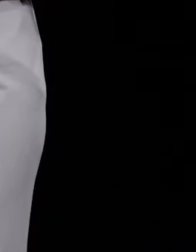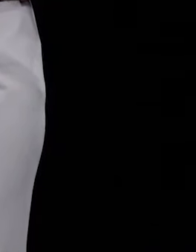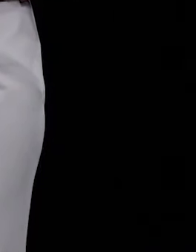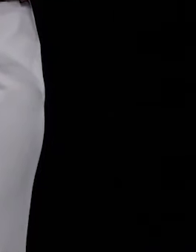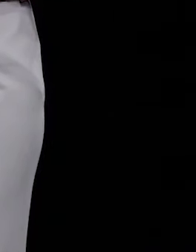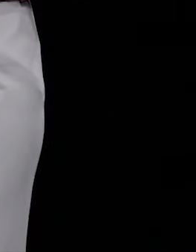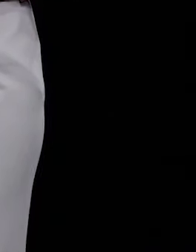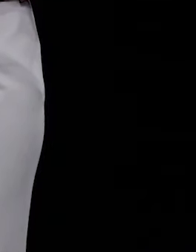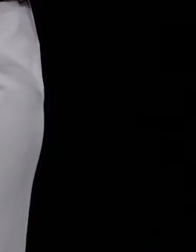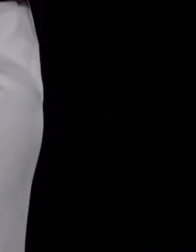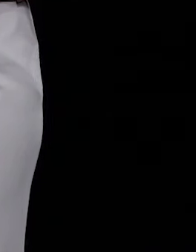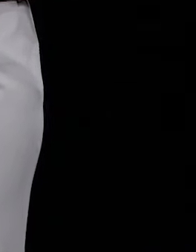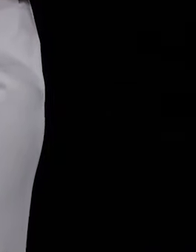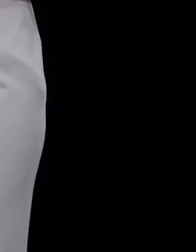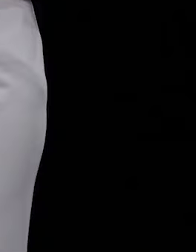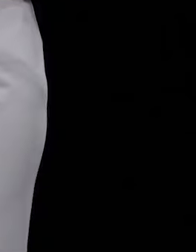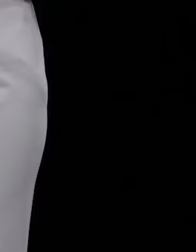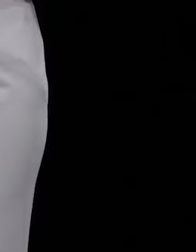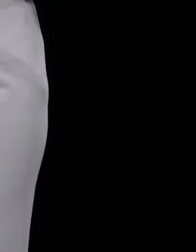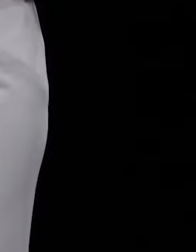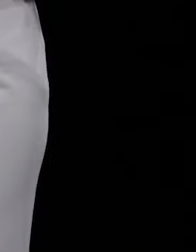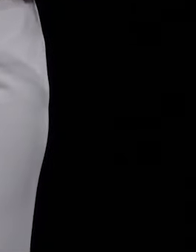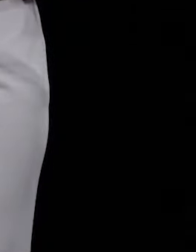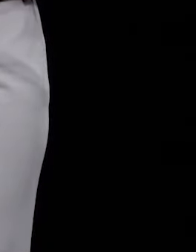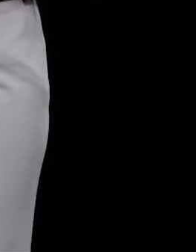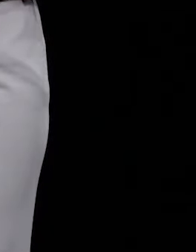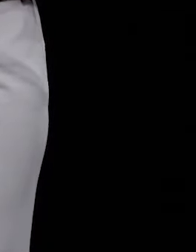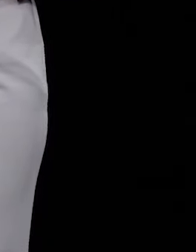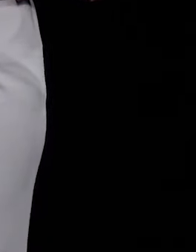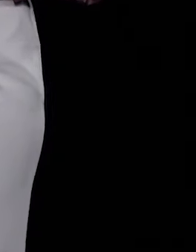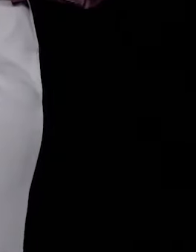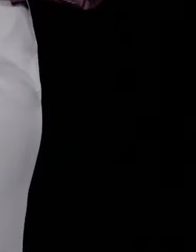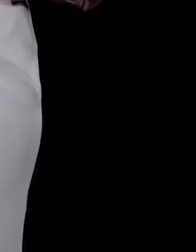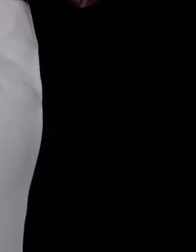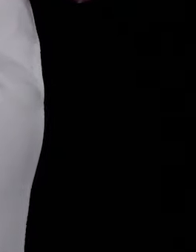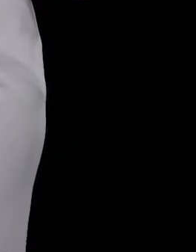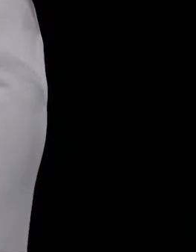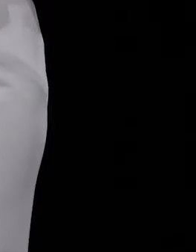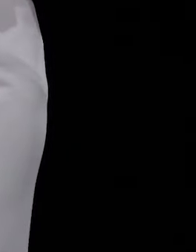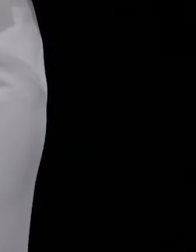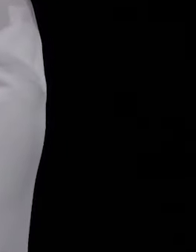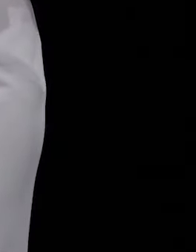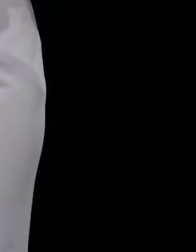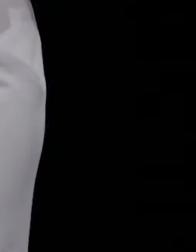언제 어디서나 내 손안의 뉴스. 광주 MBC 뉴스 유튜브 구독으로 함께하세요.